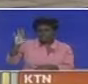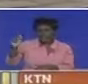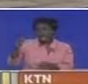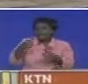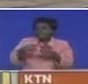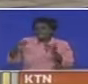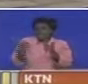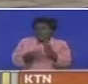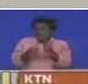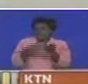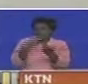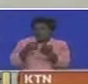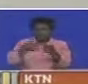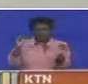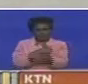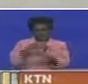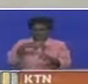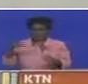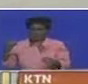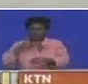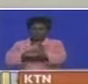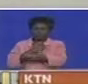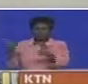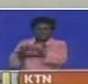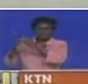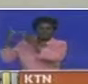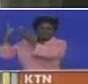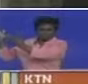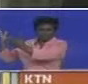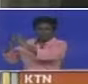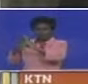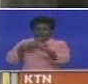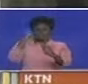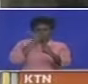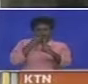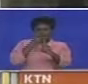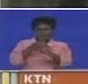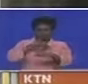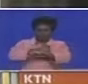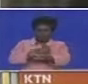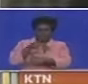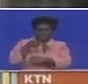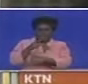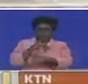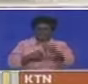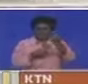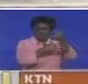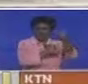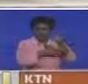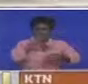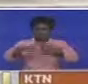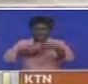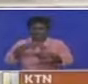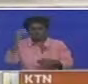ya pesa sikuweza kwenda shule. Na katika shule hii iliyoko kaunti ya Kwale, wanafunzi hawa hupata ufadhili wa kuendeleza masomo